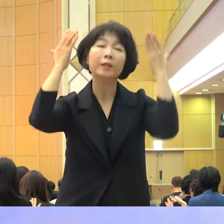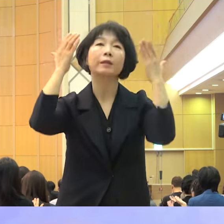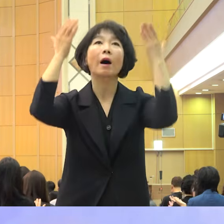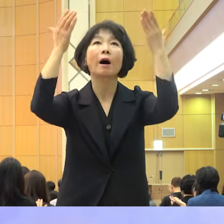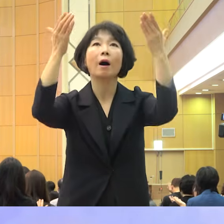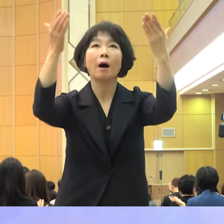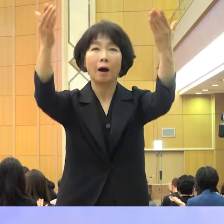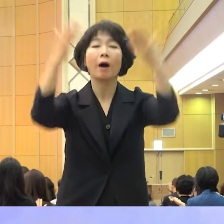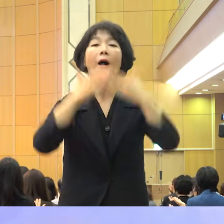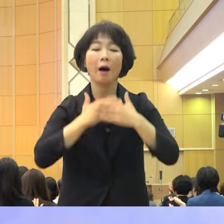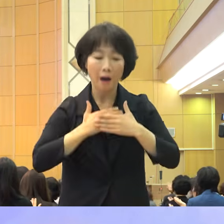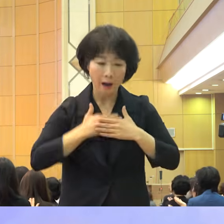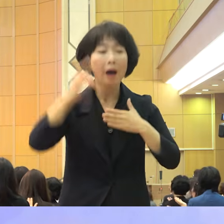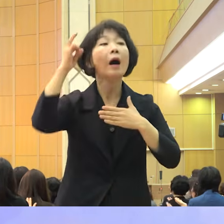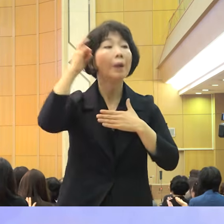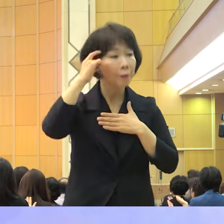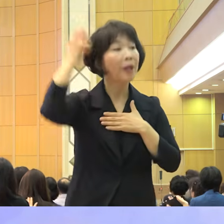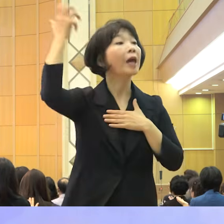감사합니다.